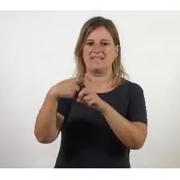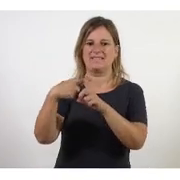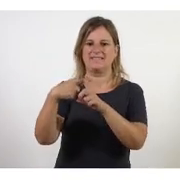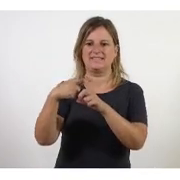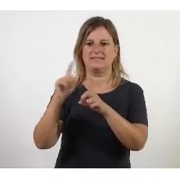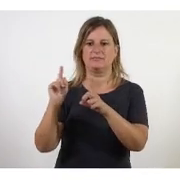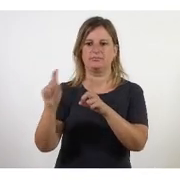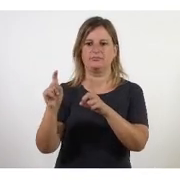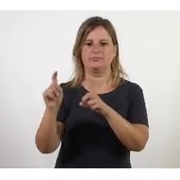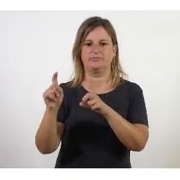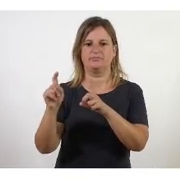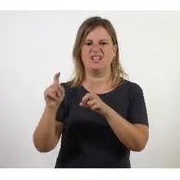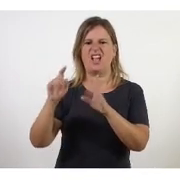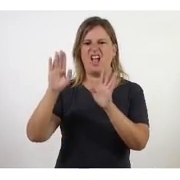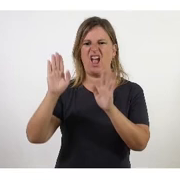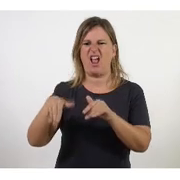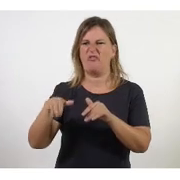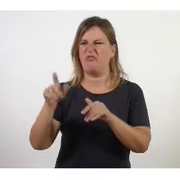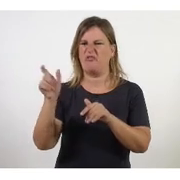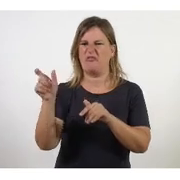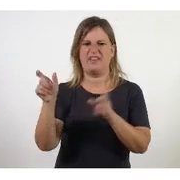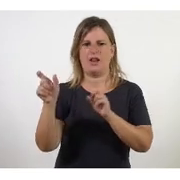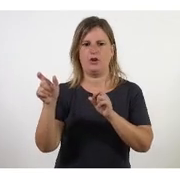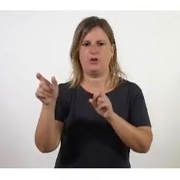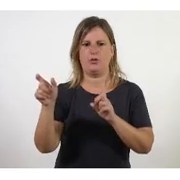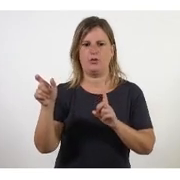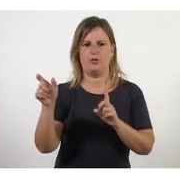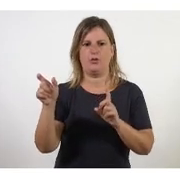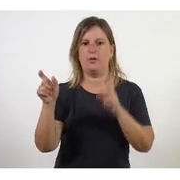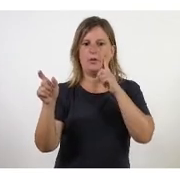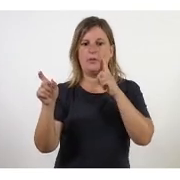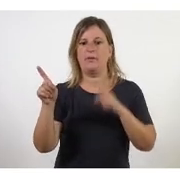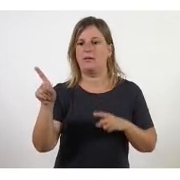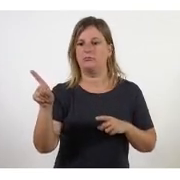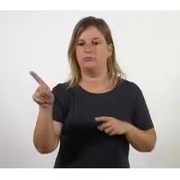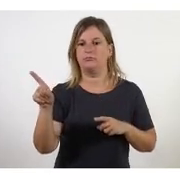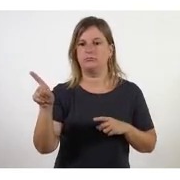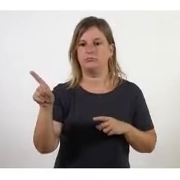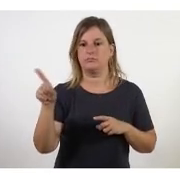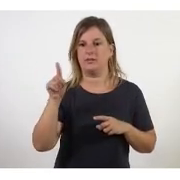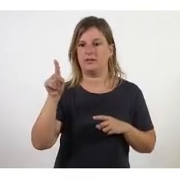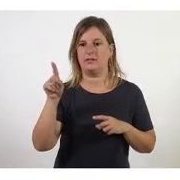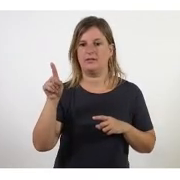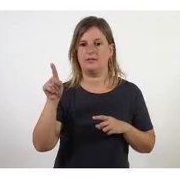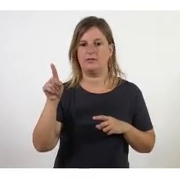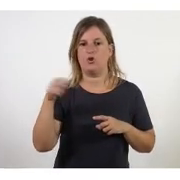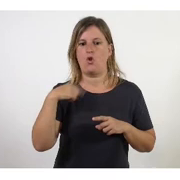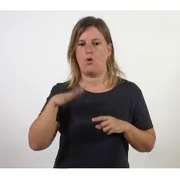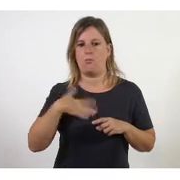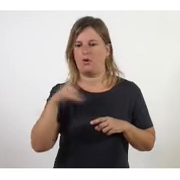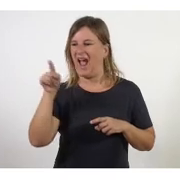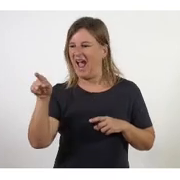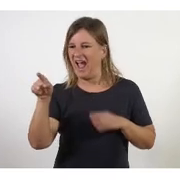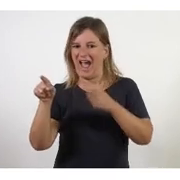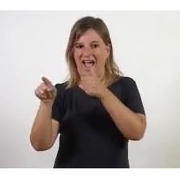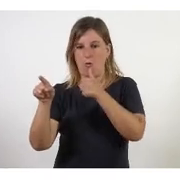que agafo de nou, no el vull al final, suposo que ja veieu com funciona l'app, però que quedi clar, jo puc tocar i